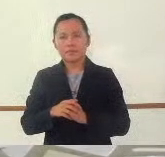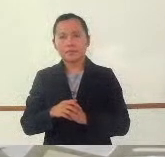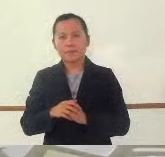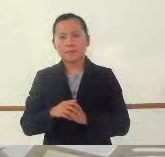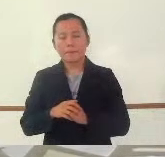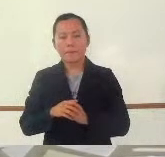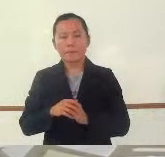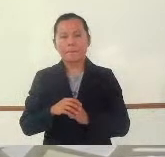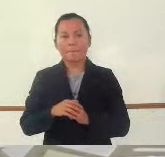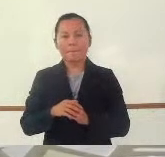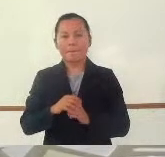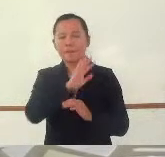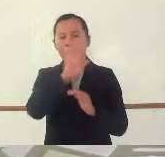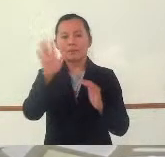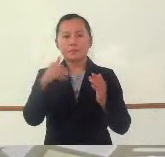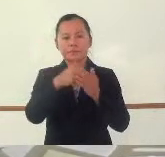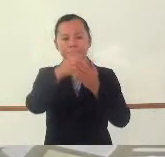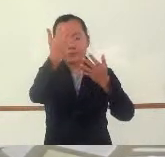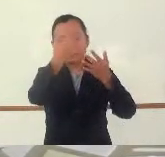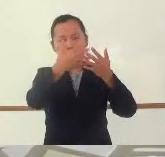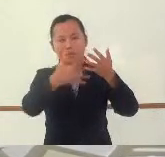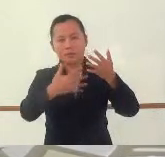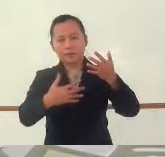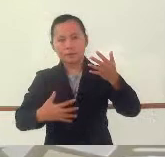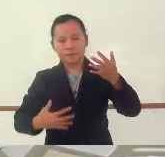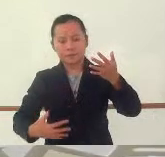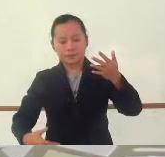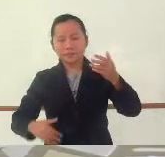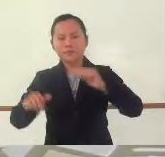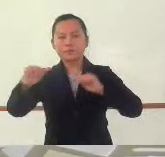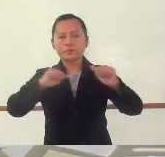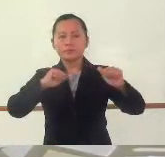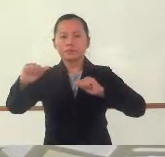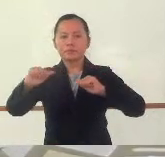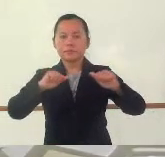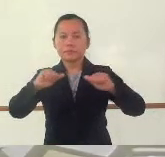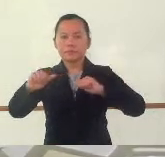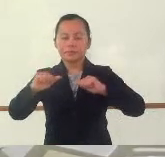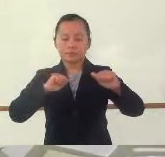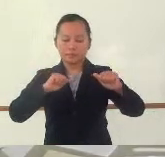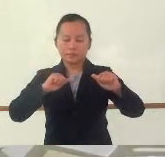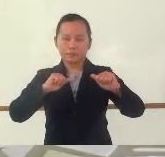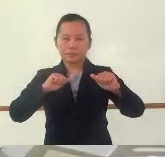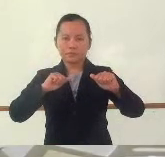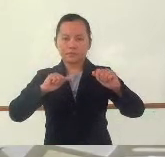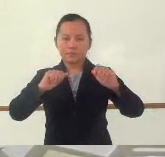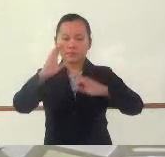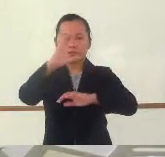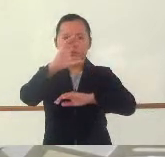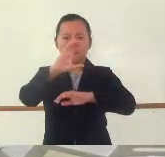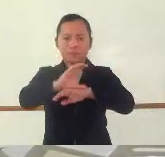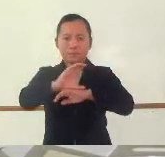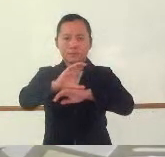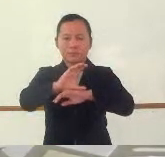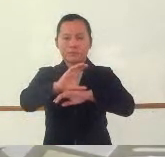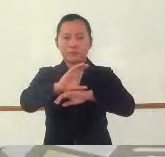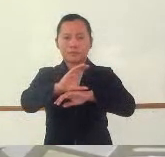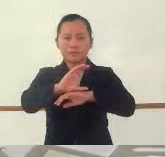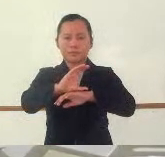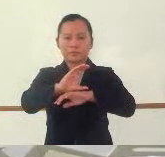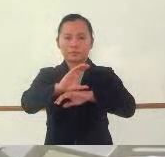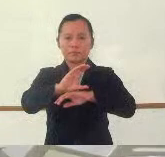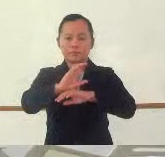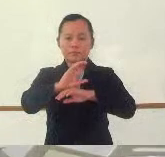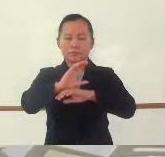perancangan yang kita muatkan tentang perancangan pastoral di